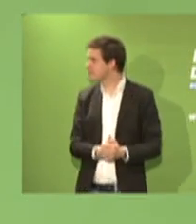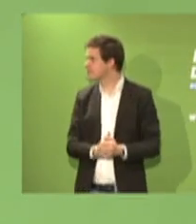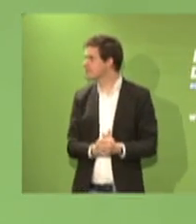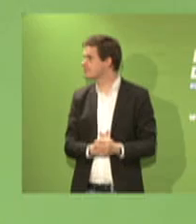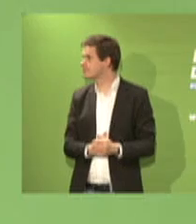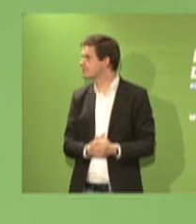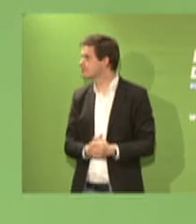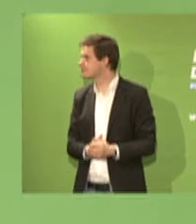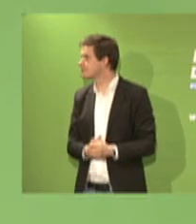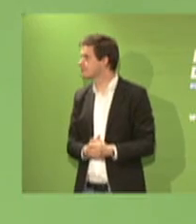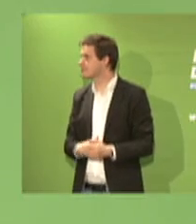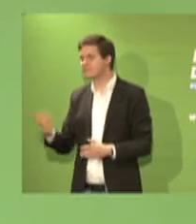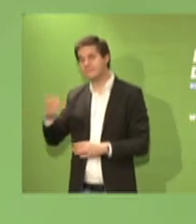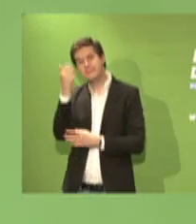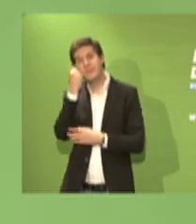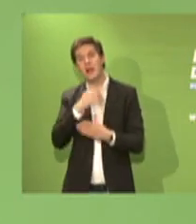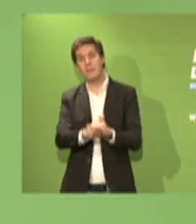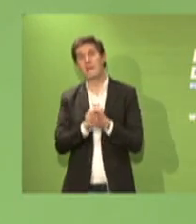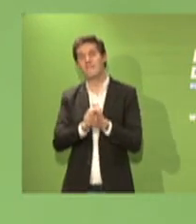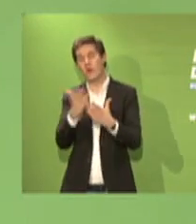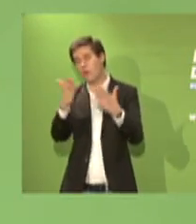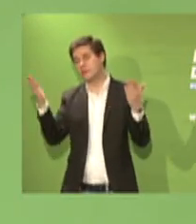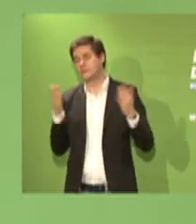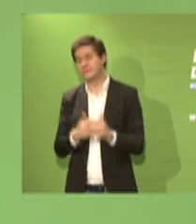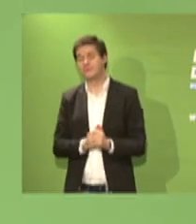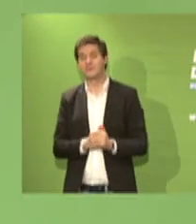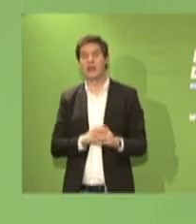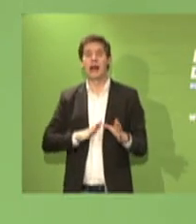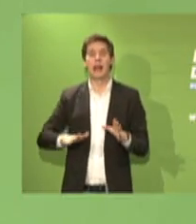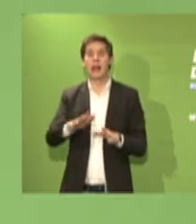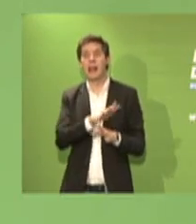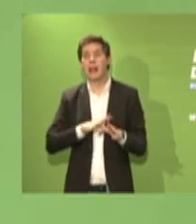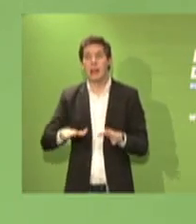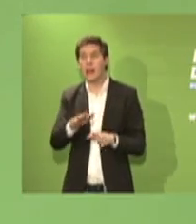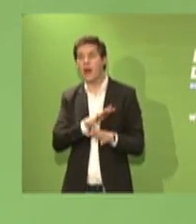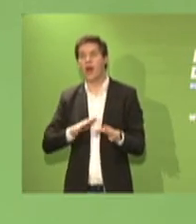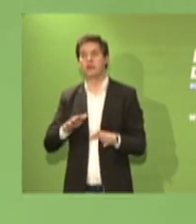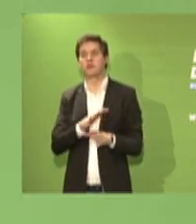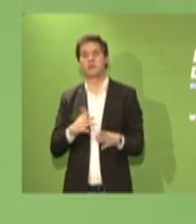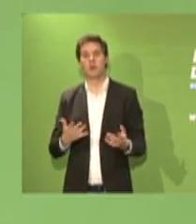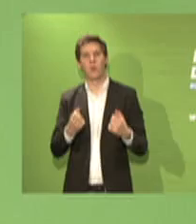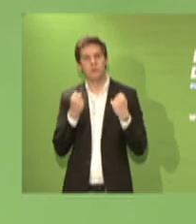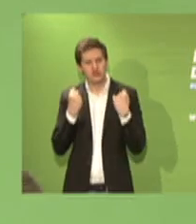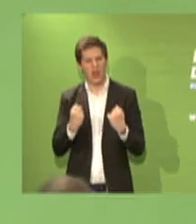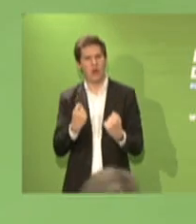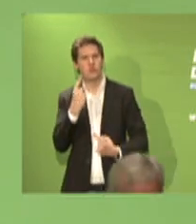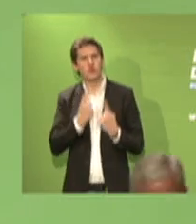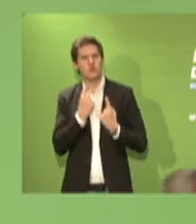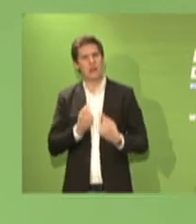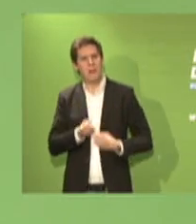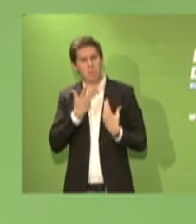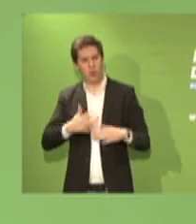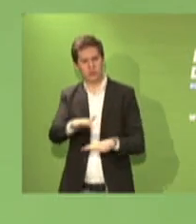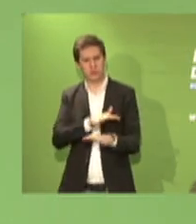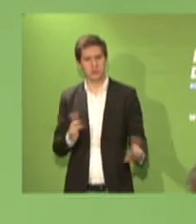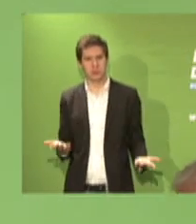Liebe Freundinnen und Freunde, ländliche Räume, starke grüne Impulsregionen, das ist doch mal